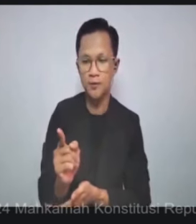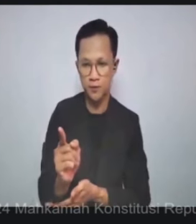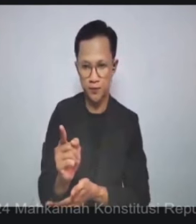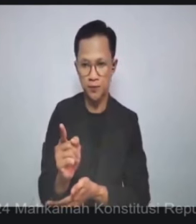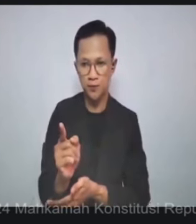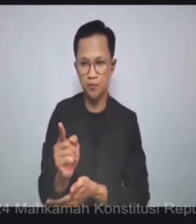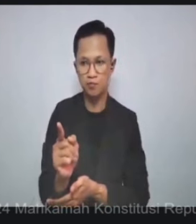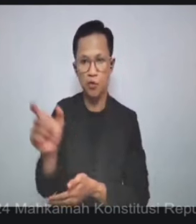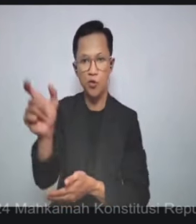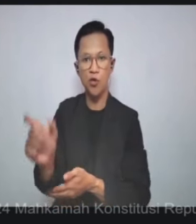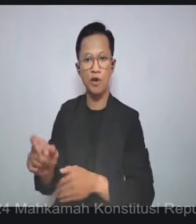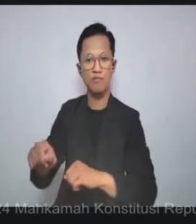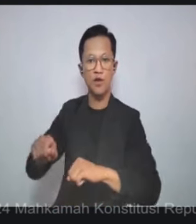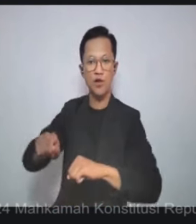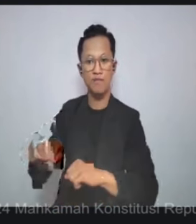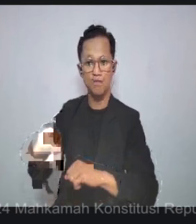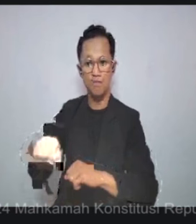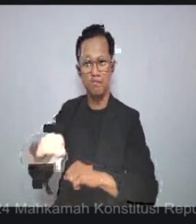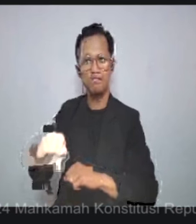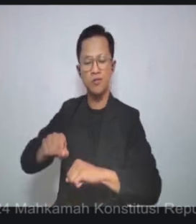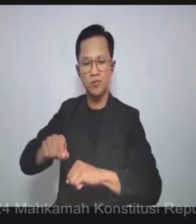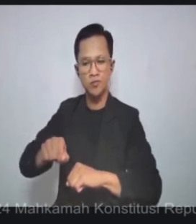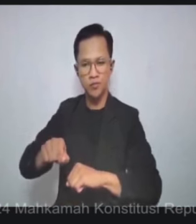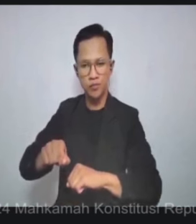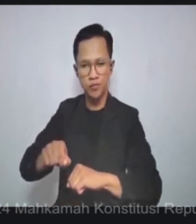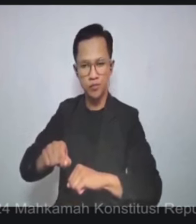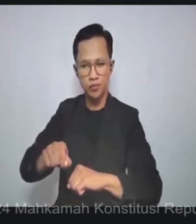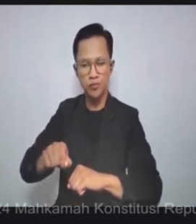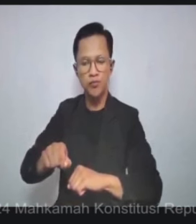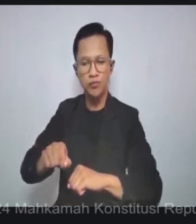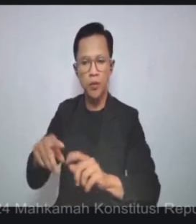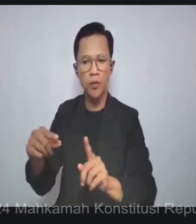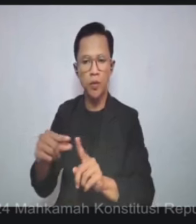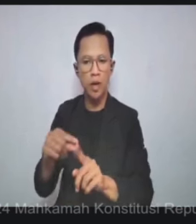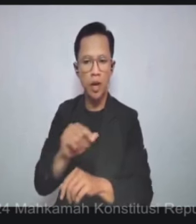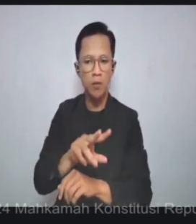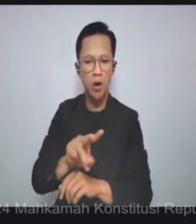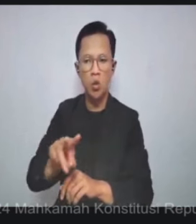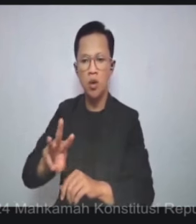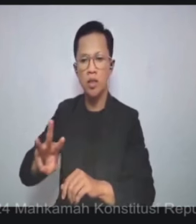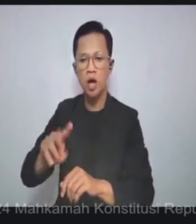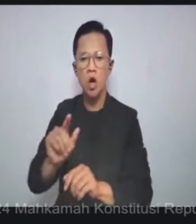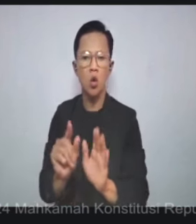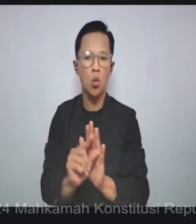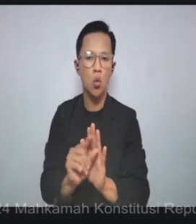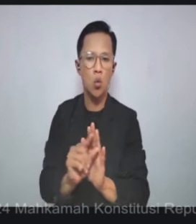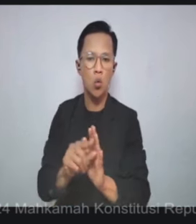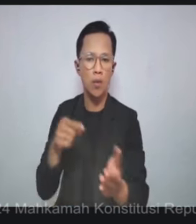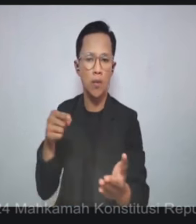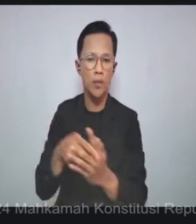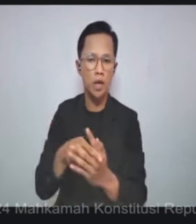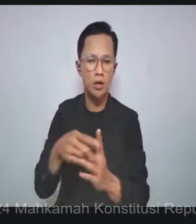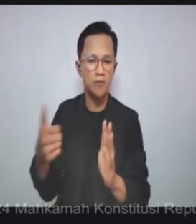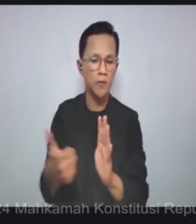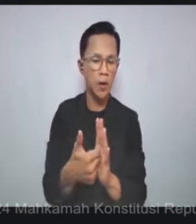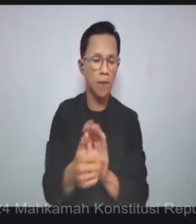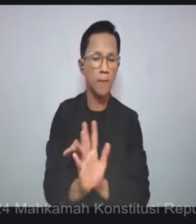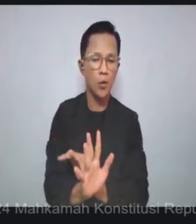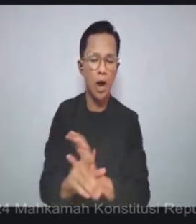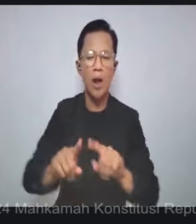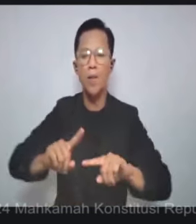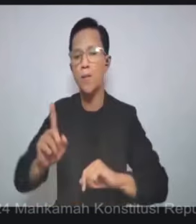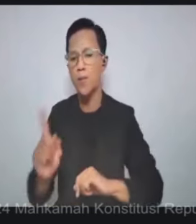Memi unsur sebagaimana disebutkan dalam pada pasal 523 u Pemilu karena bukan merupakan tem kampanye salah satu pasangan